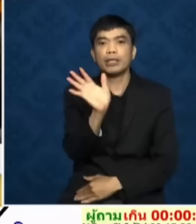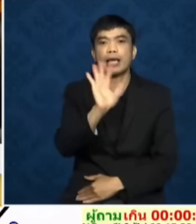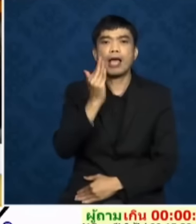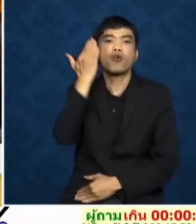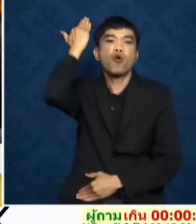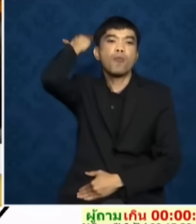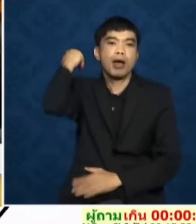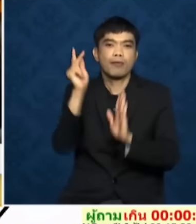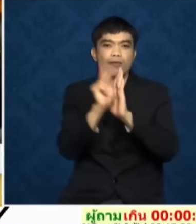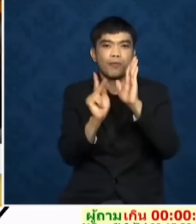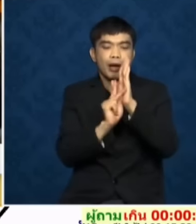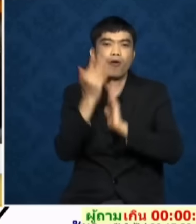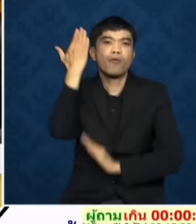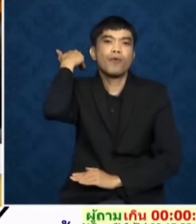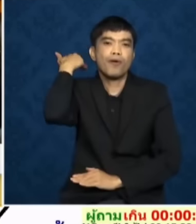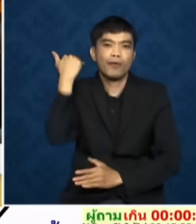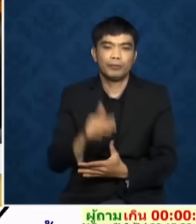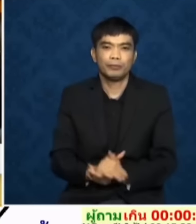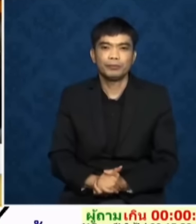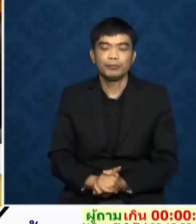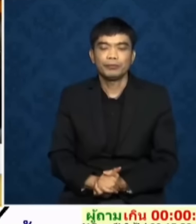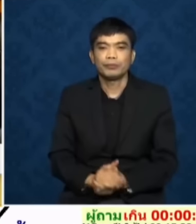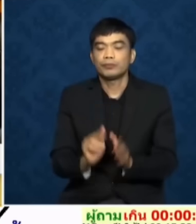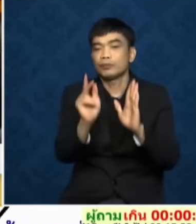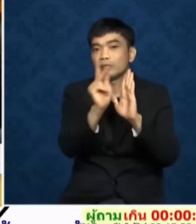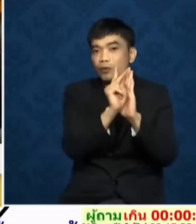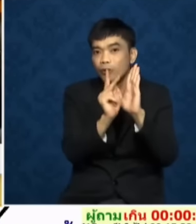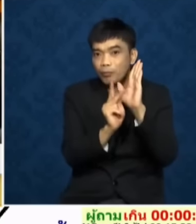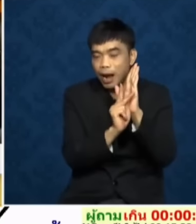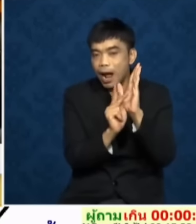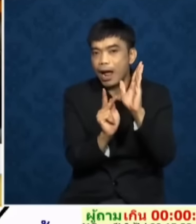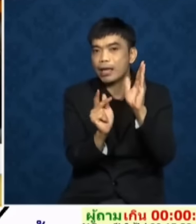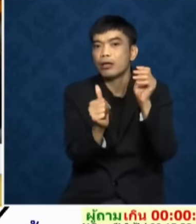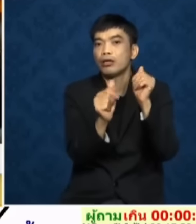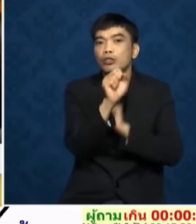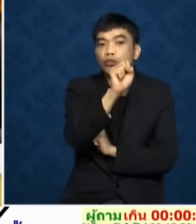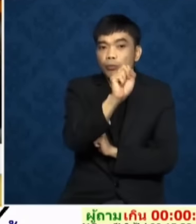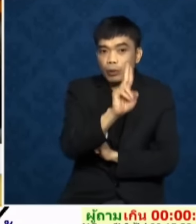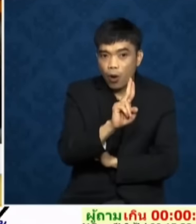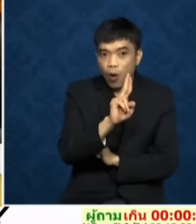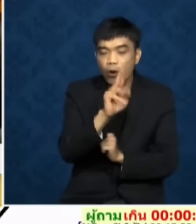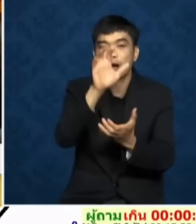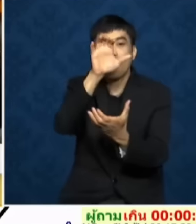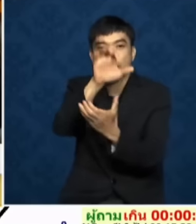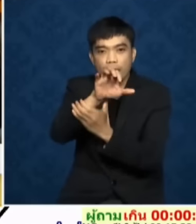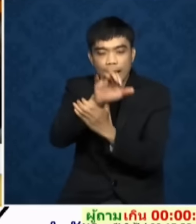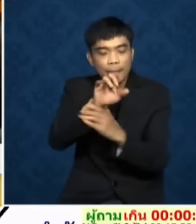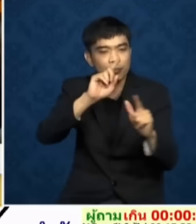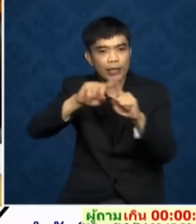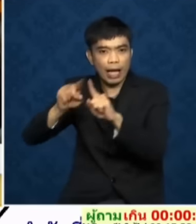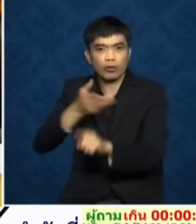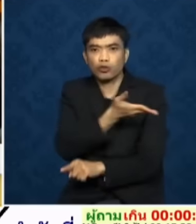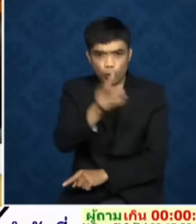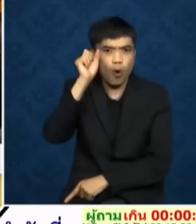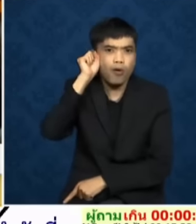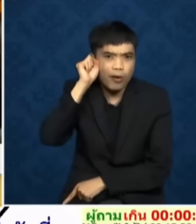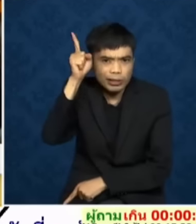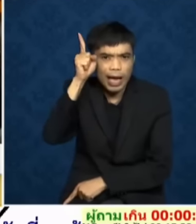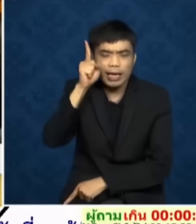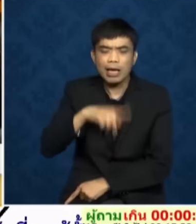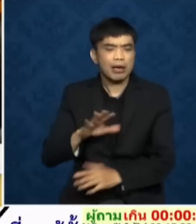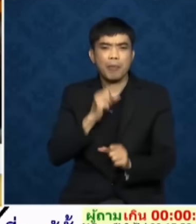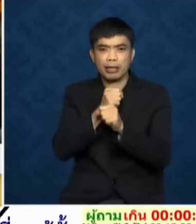ของกฎหมายรองหรือข้อบังคับในการที่จะทำให้มันเกิดขึ้นนะครับอันเนี้ยถ้าเข้าใจอันนี้มันไม่ได้สร้างขึ้นมา